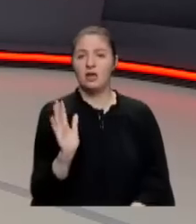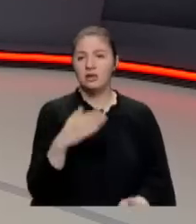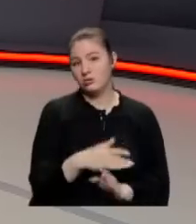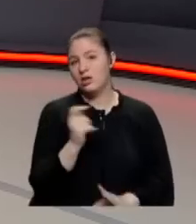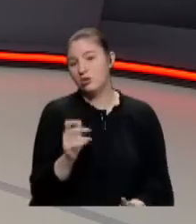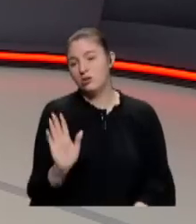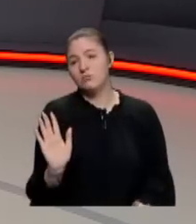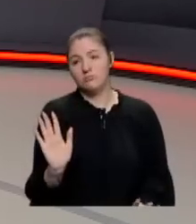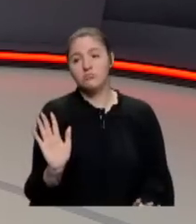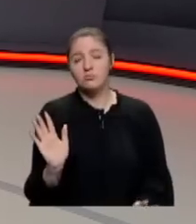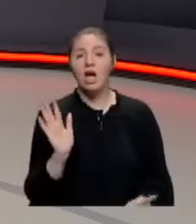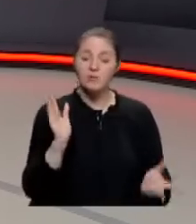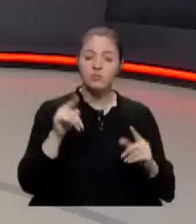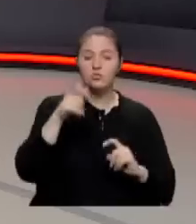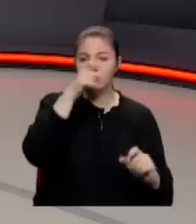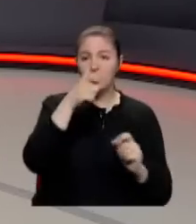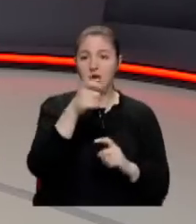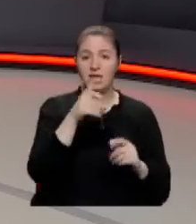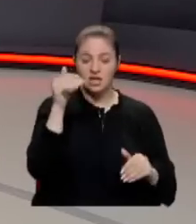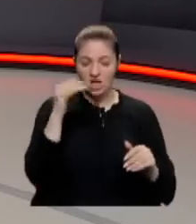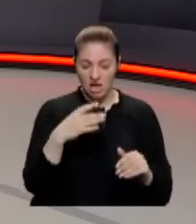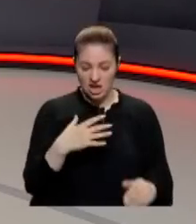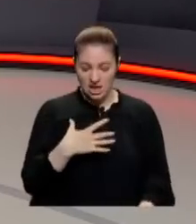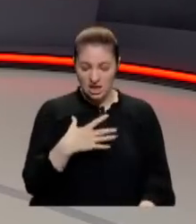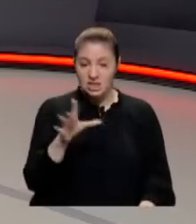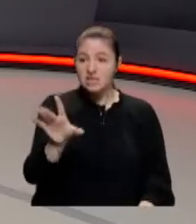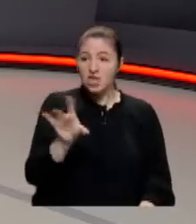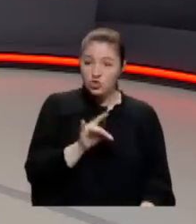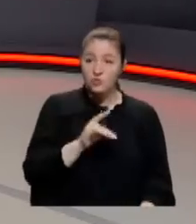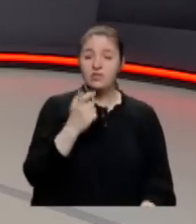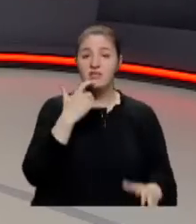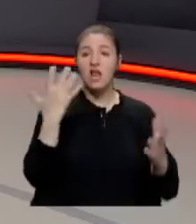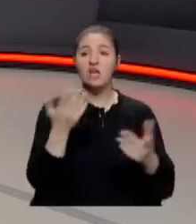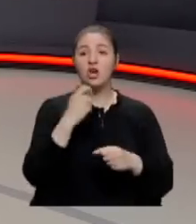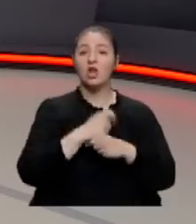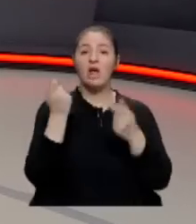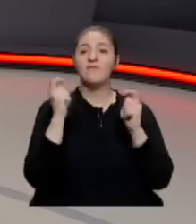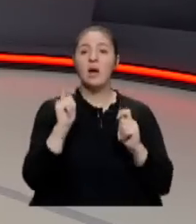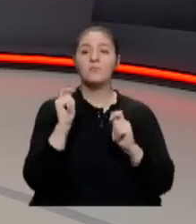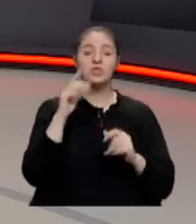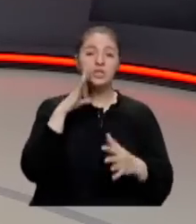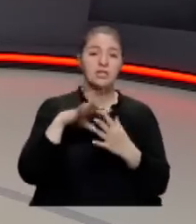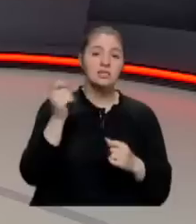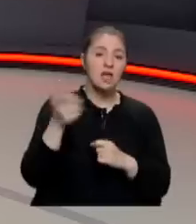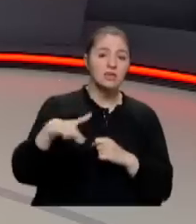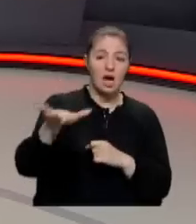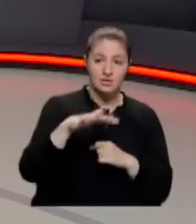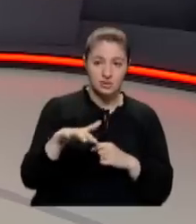gerçekten Elbette bu ülkede seçilmiş ve uzun yıllar Görev yapmış insanlar